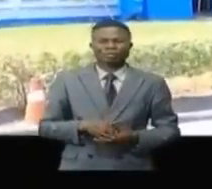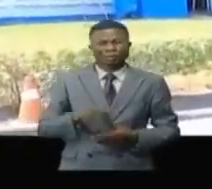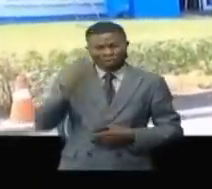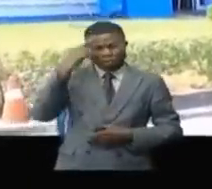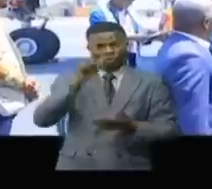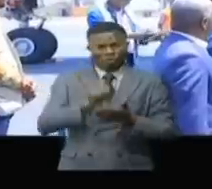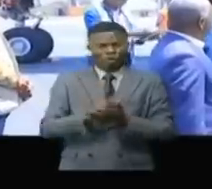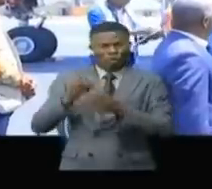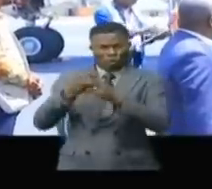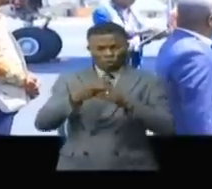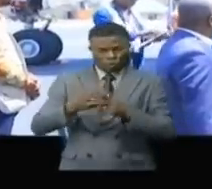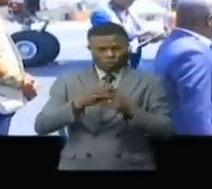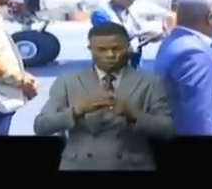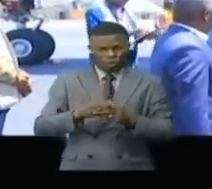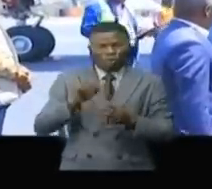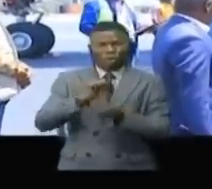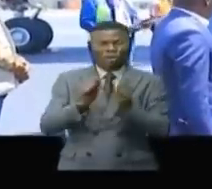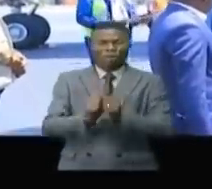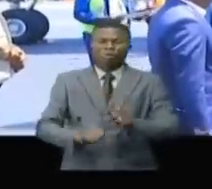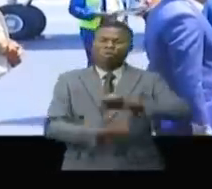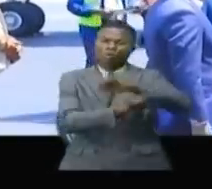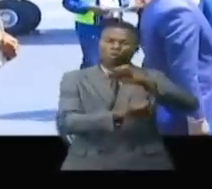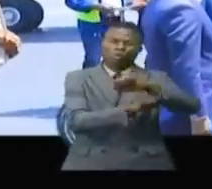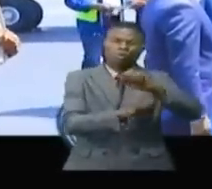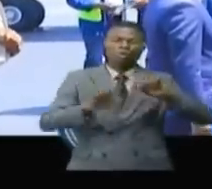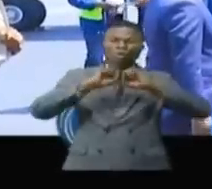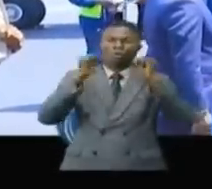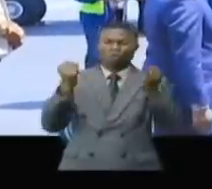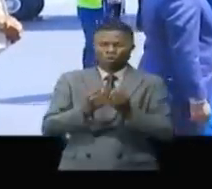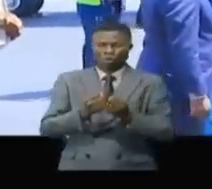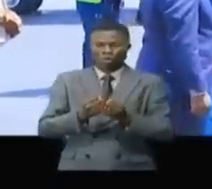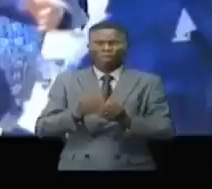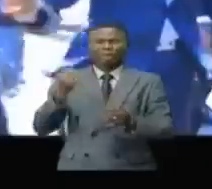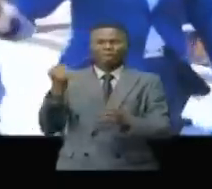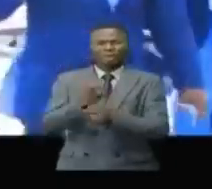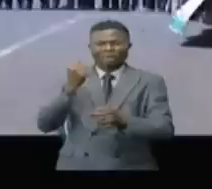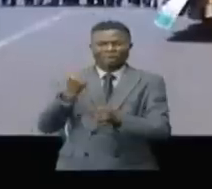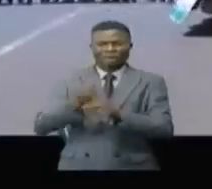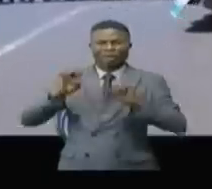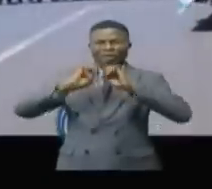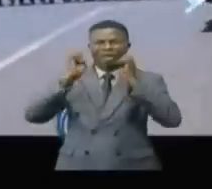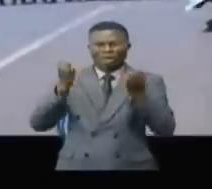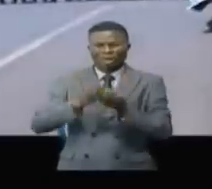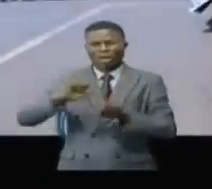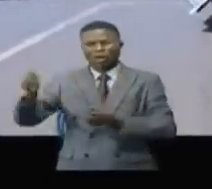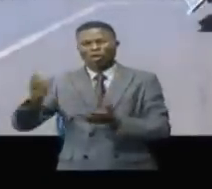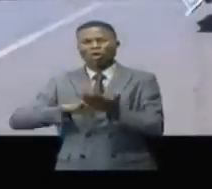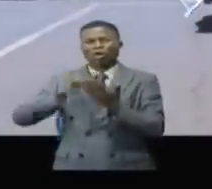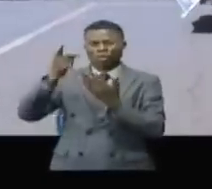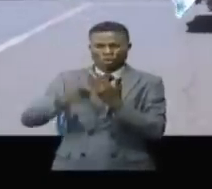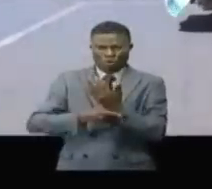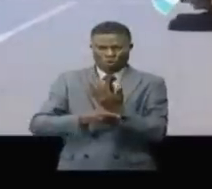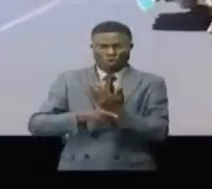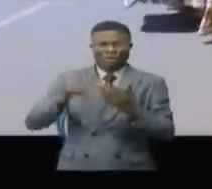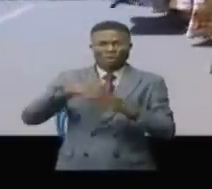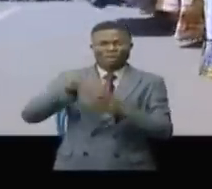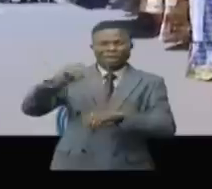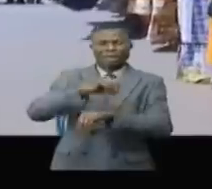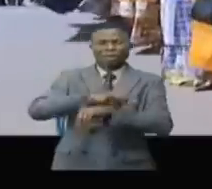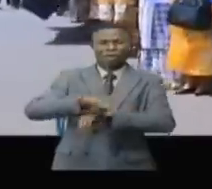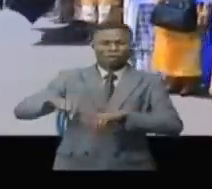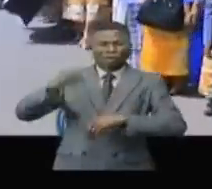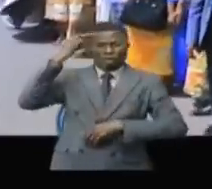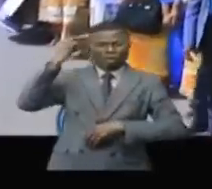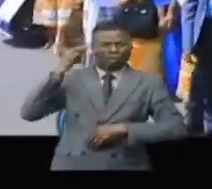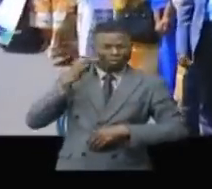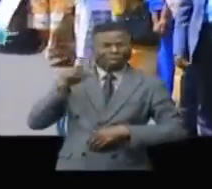le suivi des interventions sociales réalisées par les entreprises, structures et autres programmes placés sous sa tutelle que Claudine